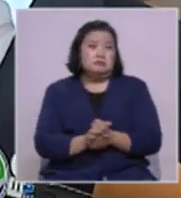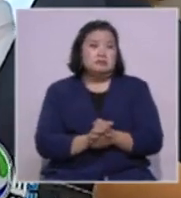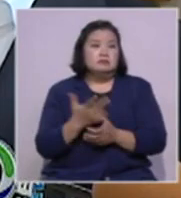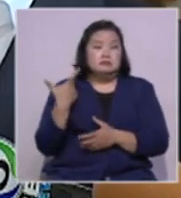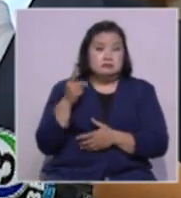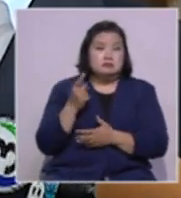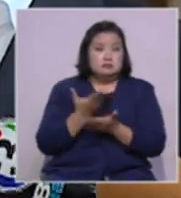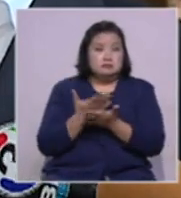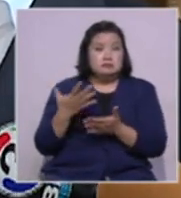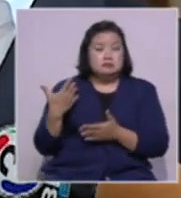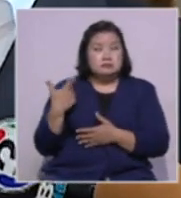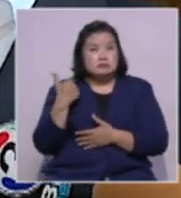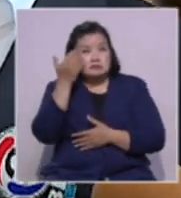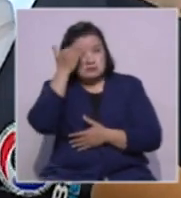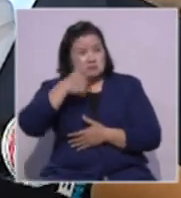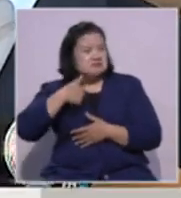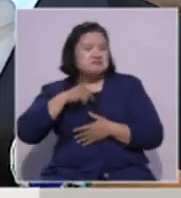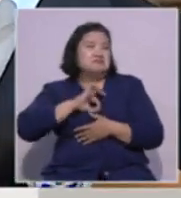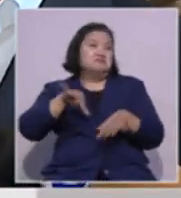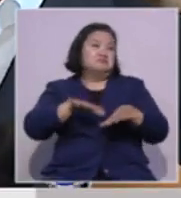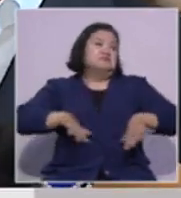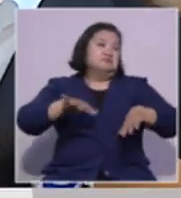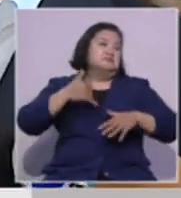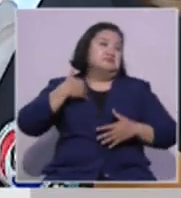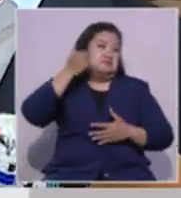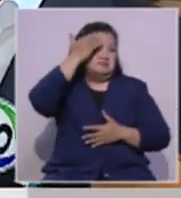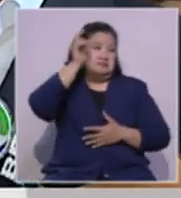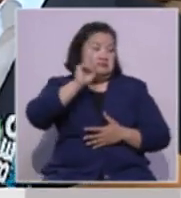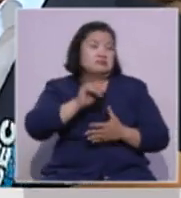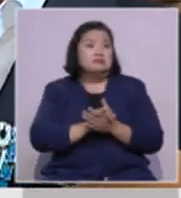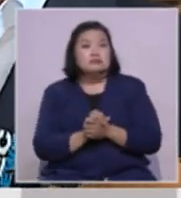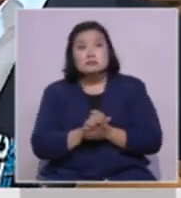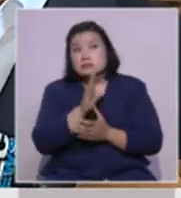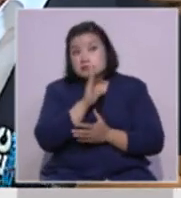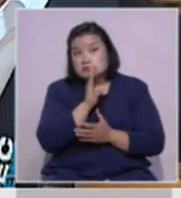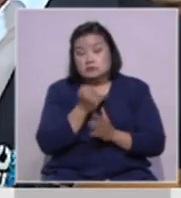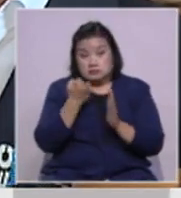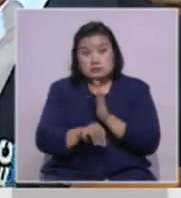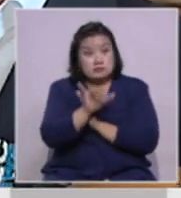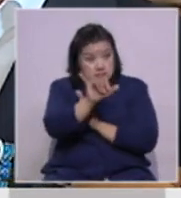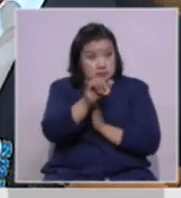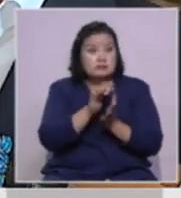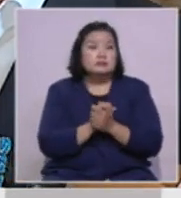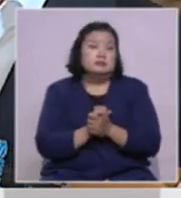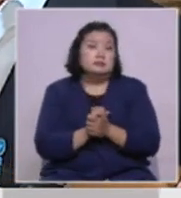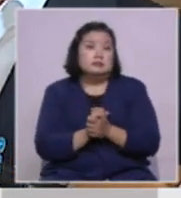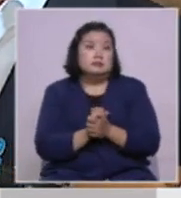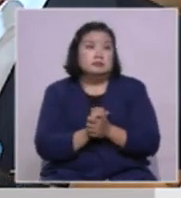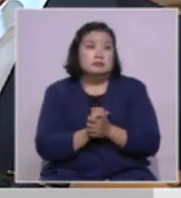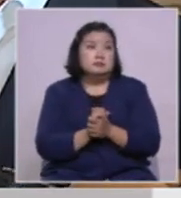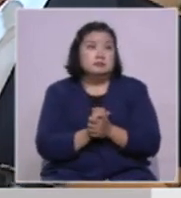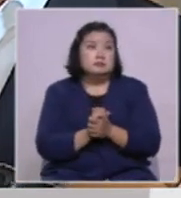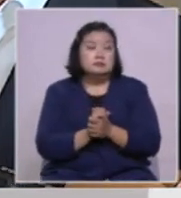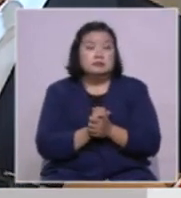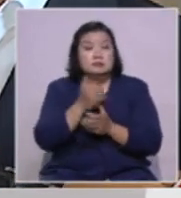มเนี่ยรู้สึกเฉยๆกับเรื่องนี้นะครับผมยังรู้สึกว่ายังคือตราบใดก็ตามที่เขายังไม่ได้ทำอะไรที่เกี่ยวกับการออกคำสั่งหรือว่าคือ